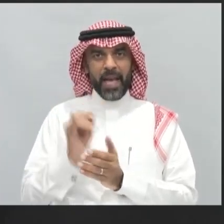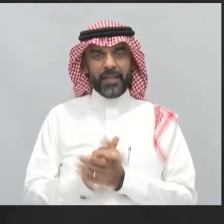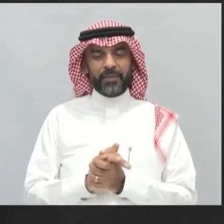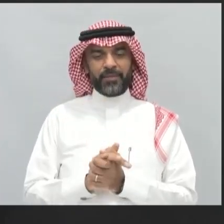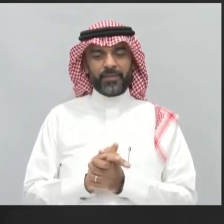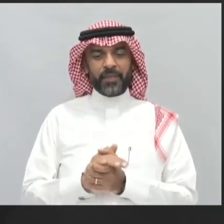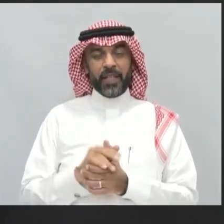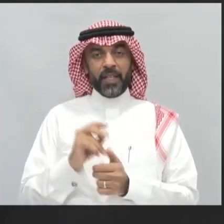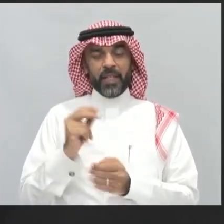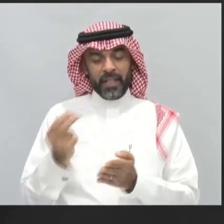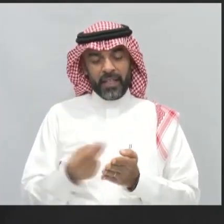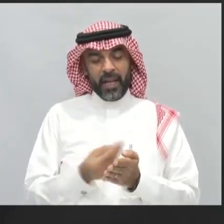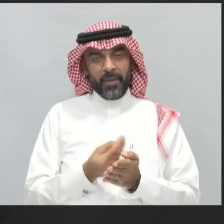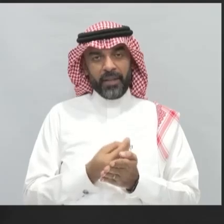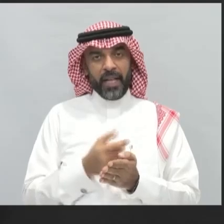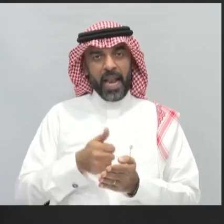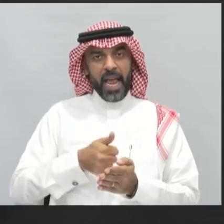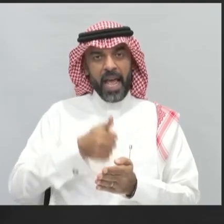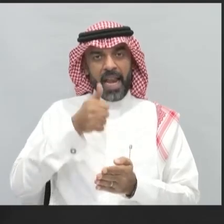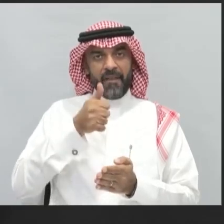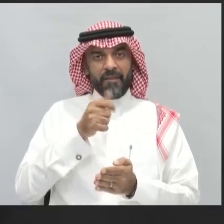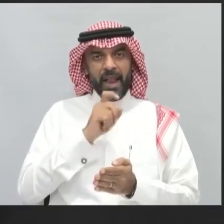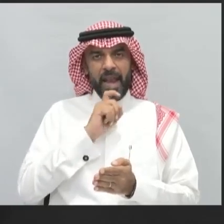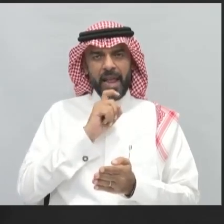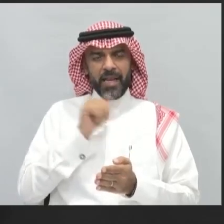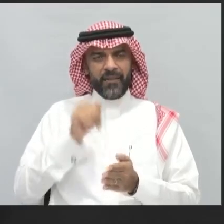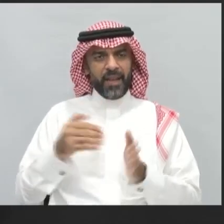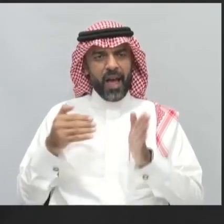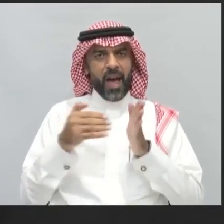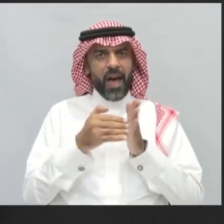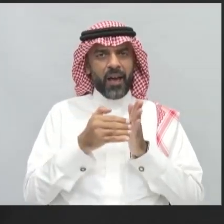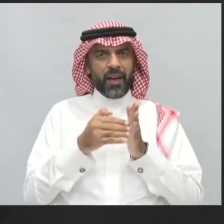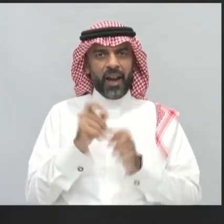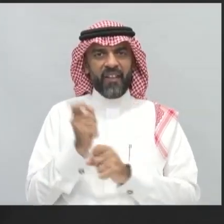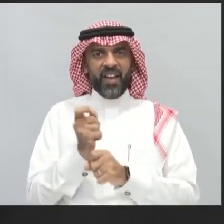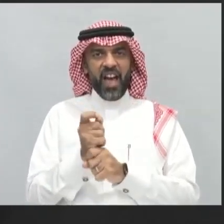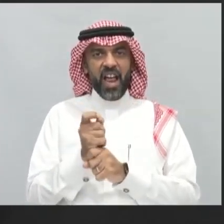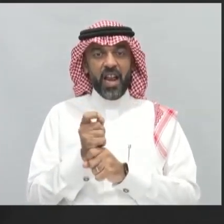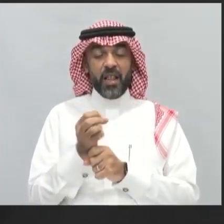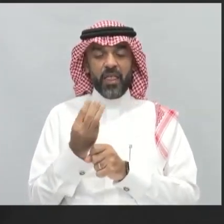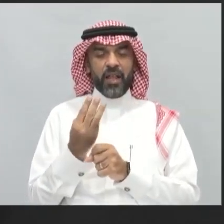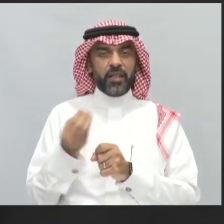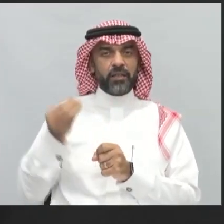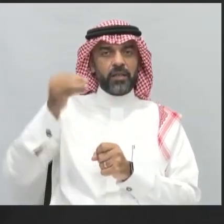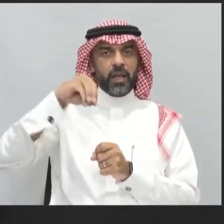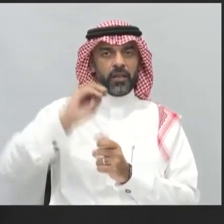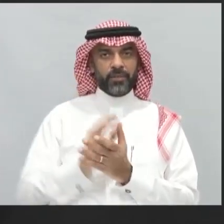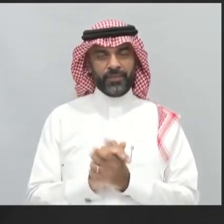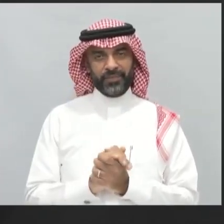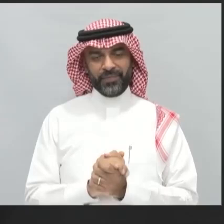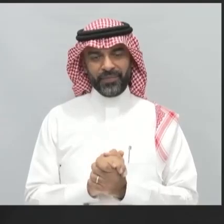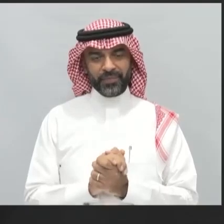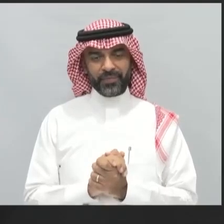رسم الالف اللينه في اخر الافعال فوق الثلاثيه وقد عرفنا خلال الدرس